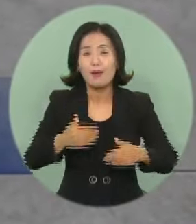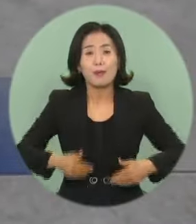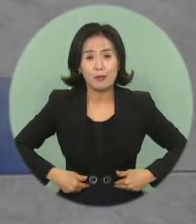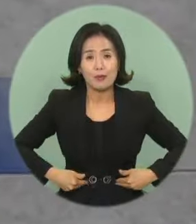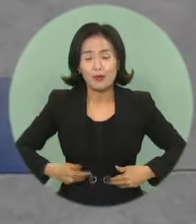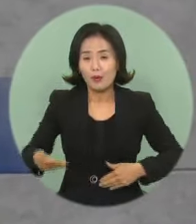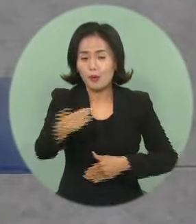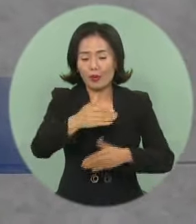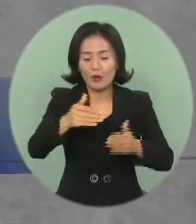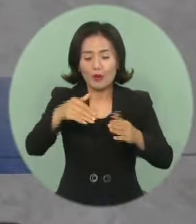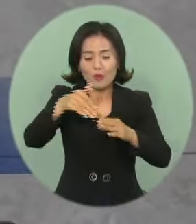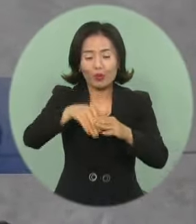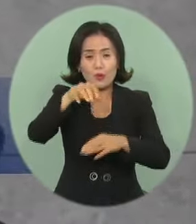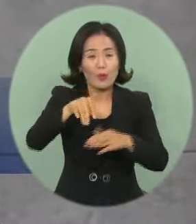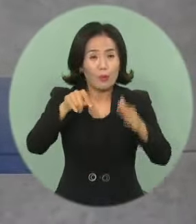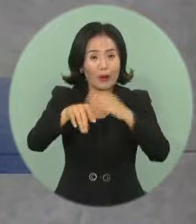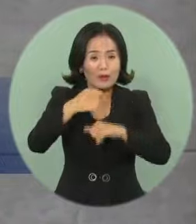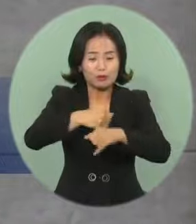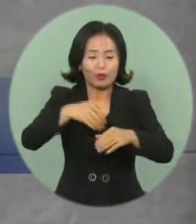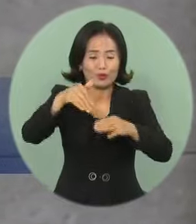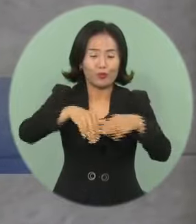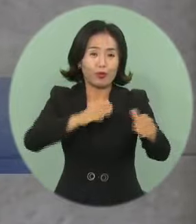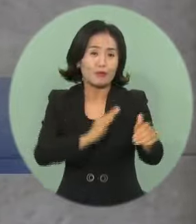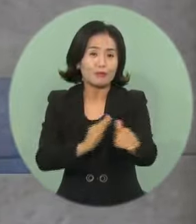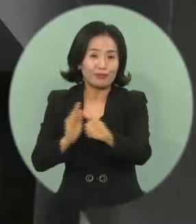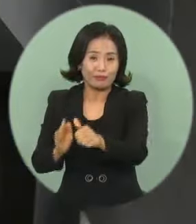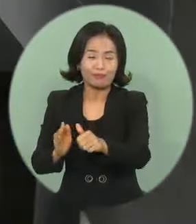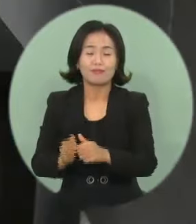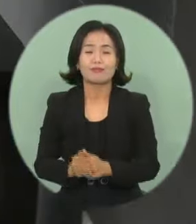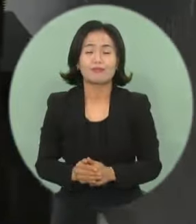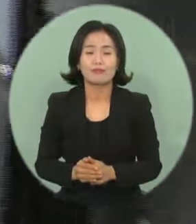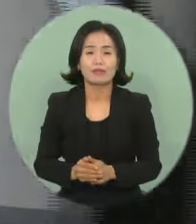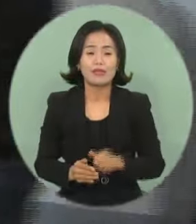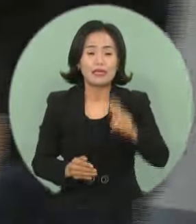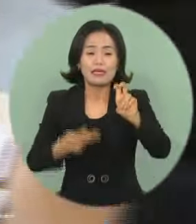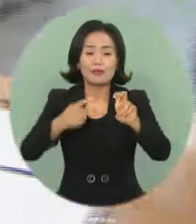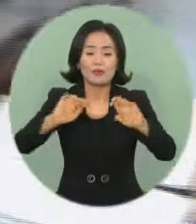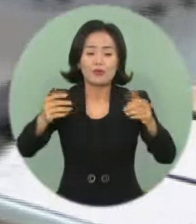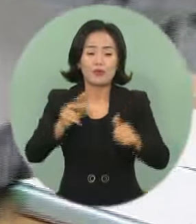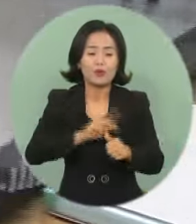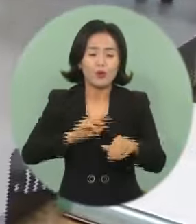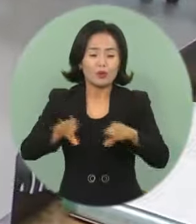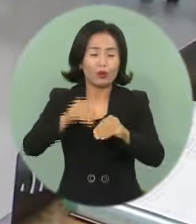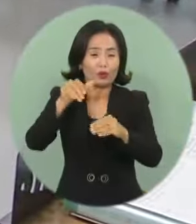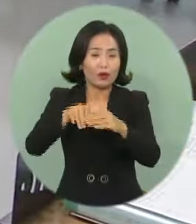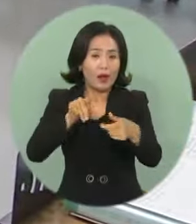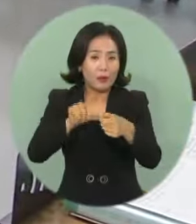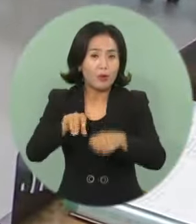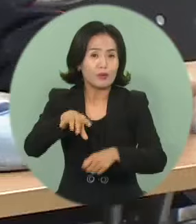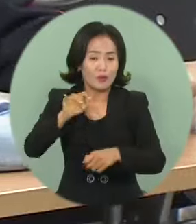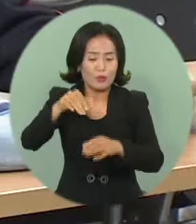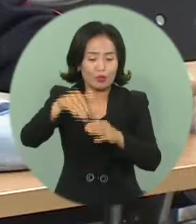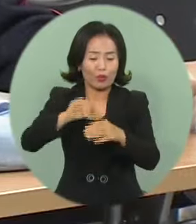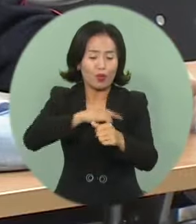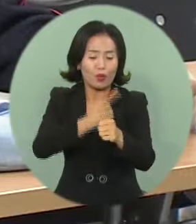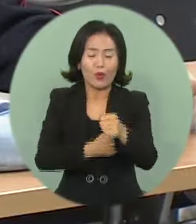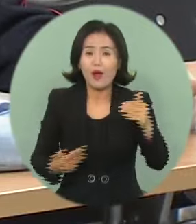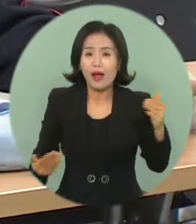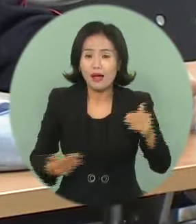여러분들 투표소에 가서 꼭 투표를 해주셨으면. 22대 국회의원 총선을 앞두고 처음으로 투표권을